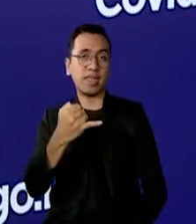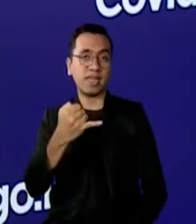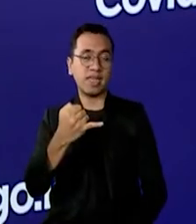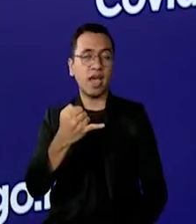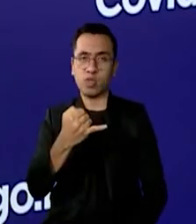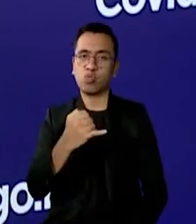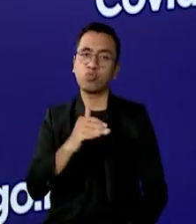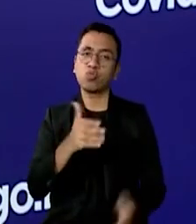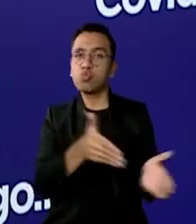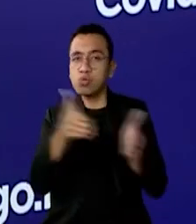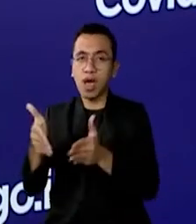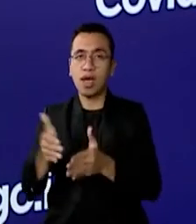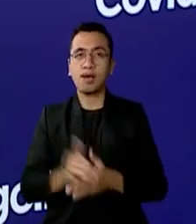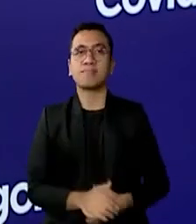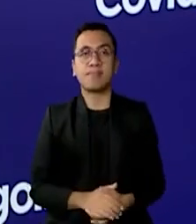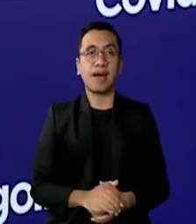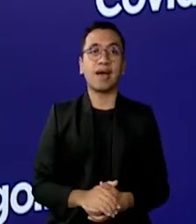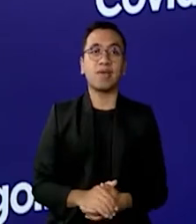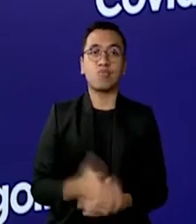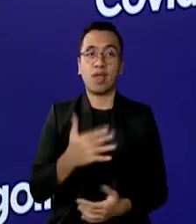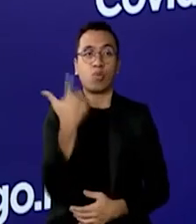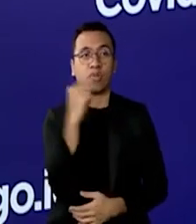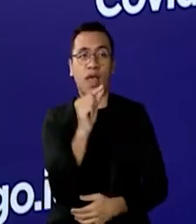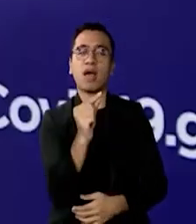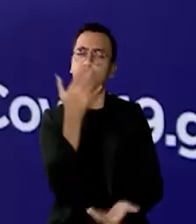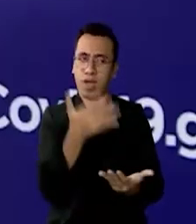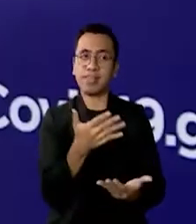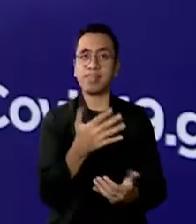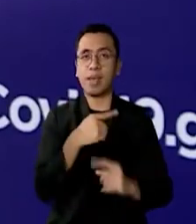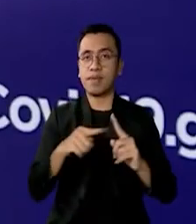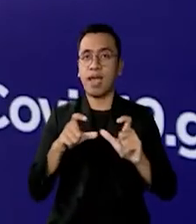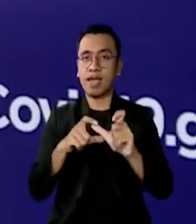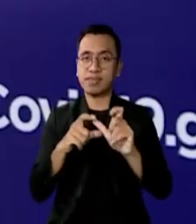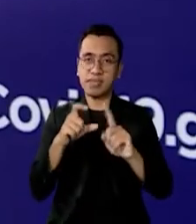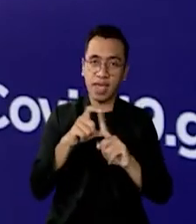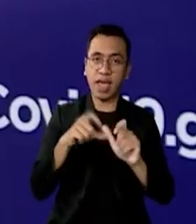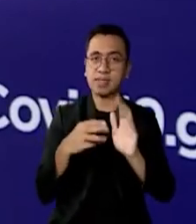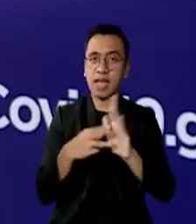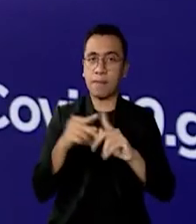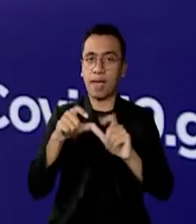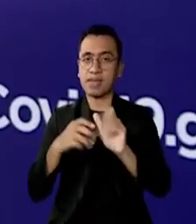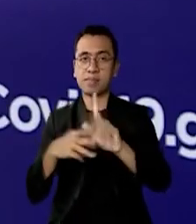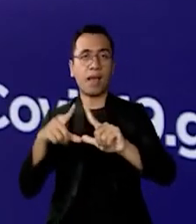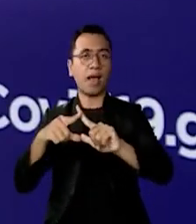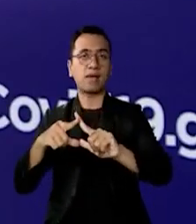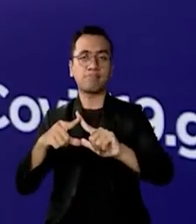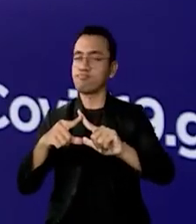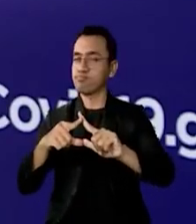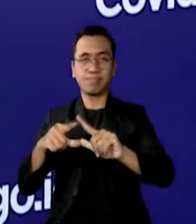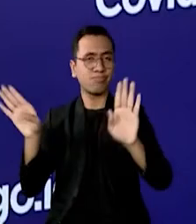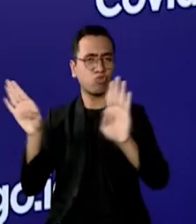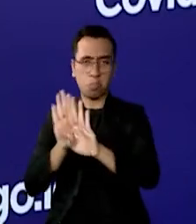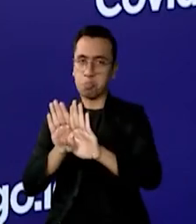perguruan tinggi gaya SMA SMP SD dan TK Devaluasi semuanya akan dievaluasi dan sedang diformulasikan begitu